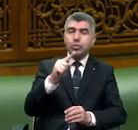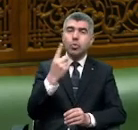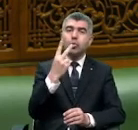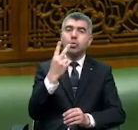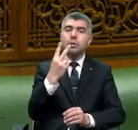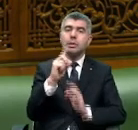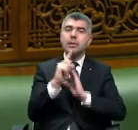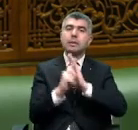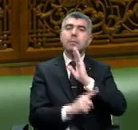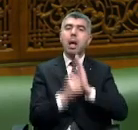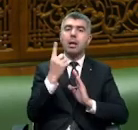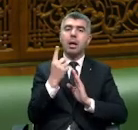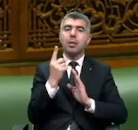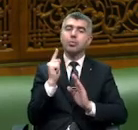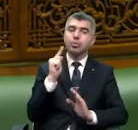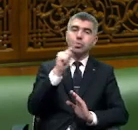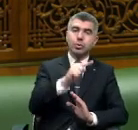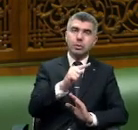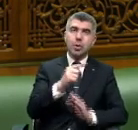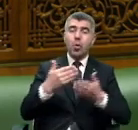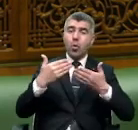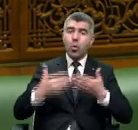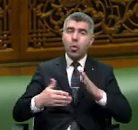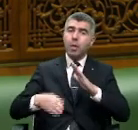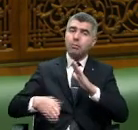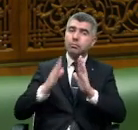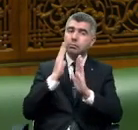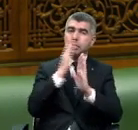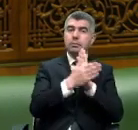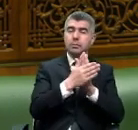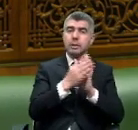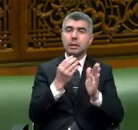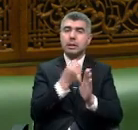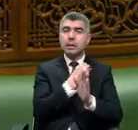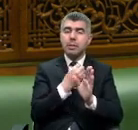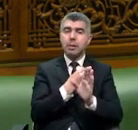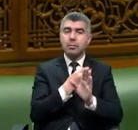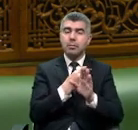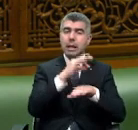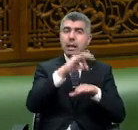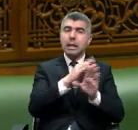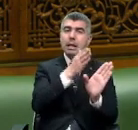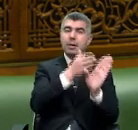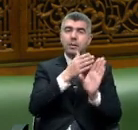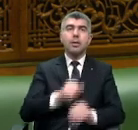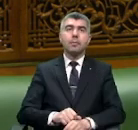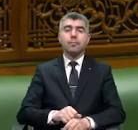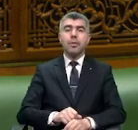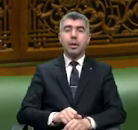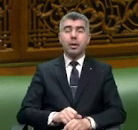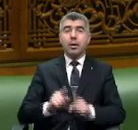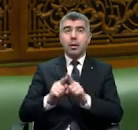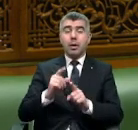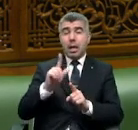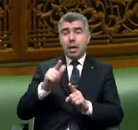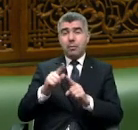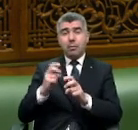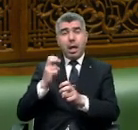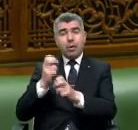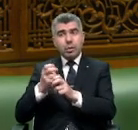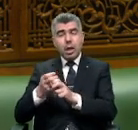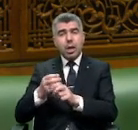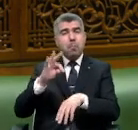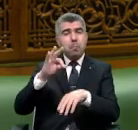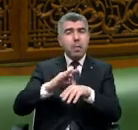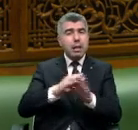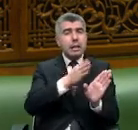مرتين في الأسبوع، مع اليوم هو اليوم يعني يغادر قريبا سيغادر هذا الطبيب النفساني. كذلك لنا واحد يعني هناك الإدمان، هنالك ظواهر نفسية، أمراض